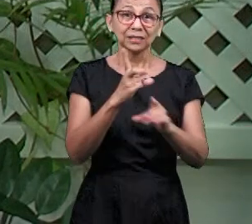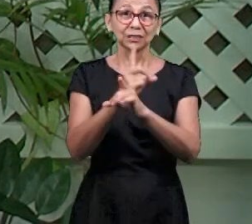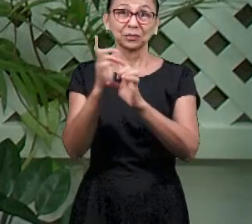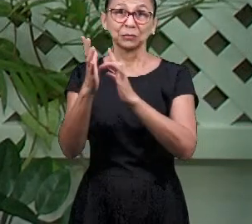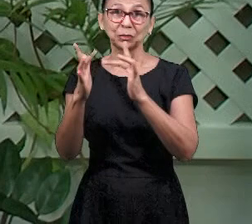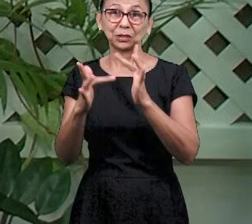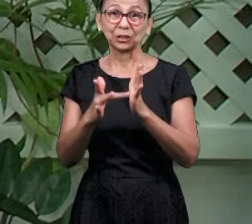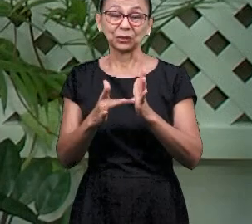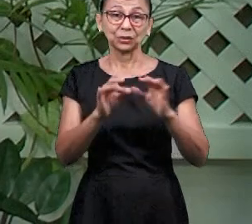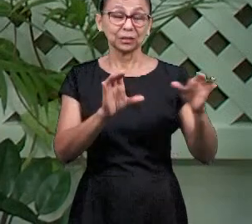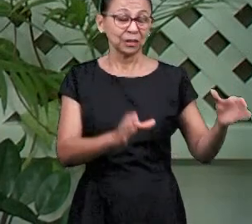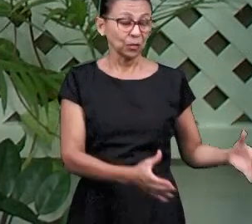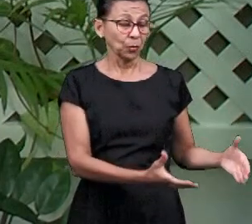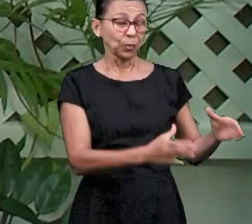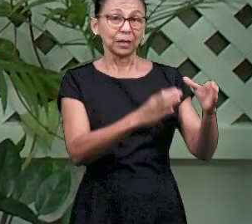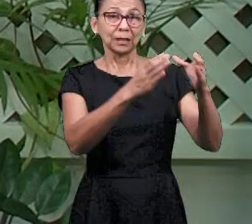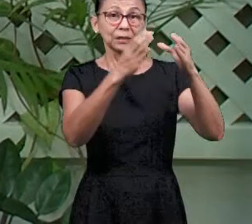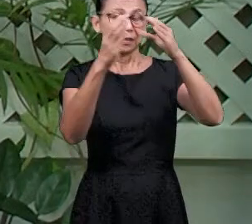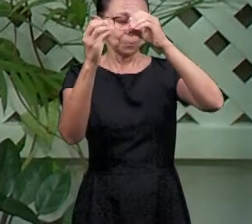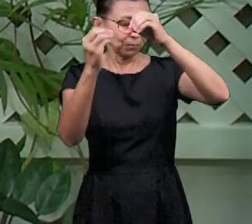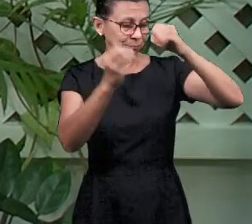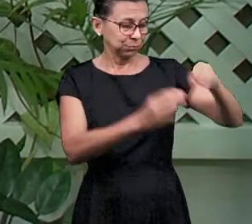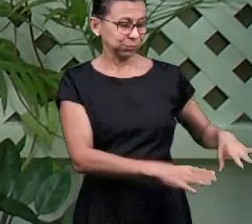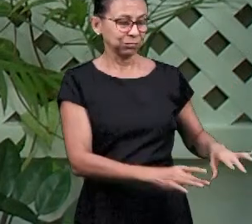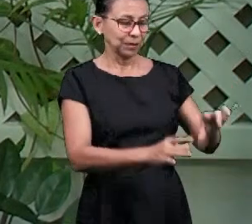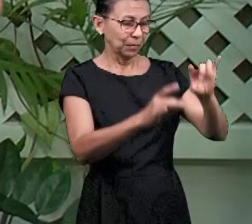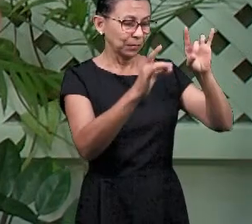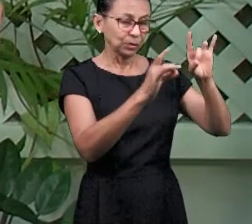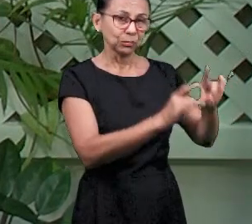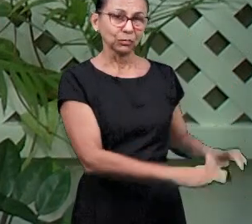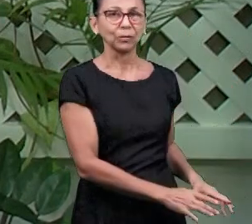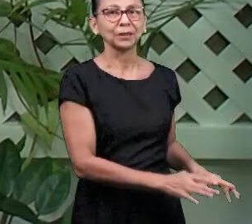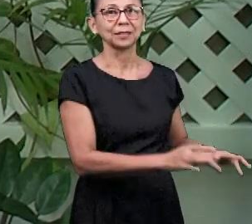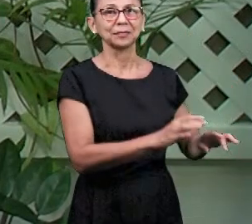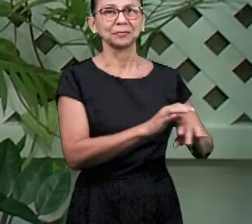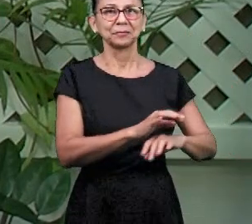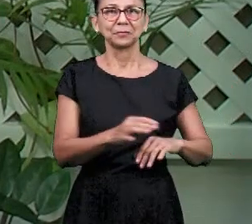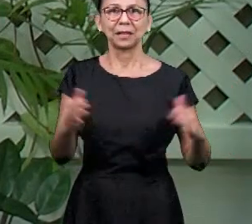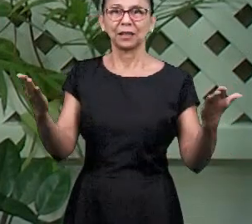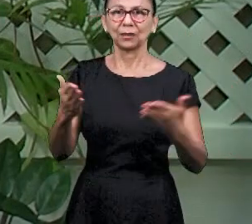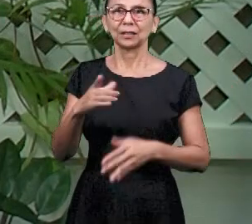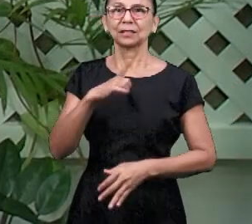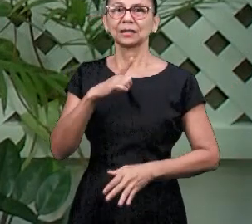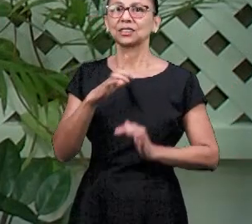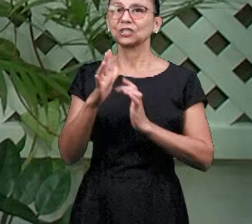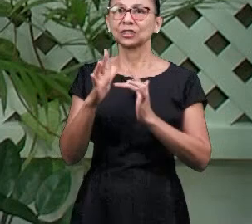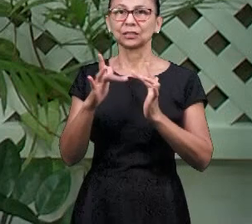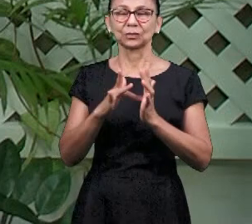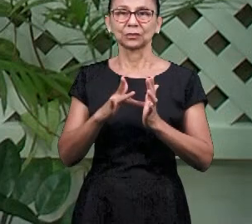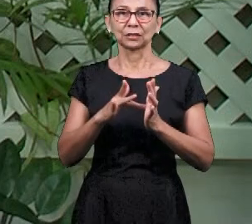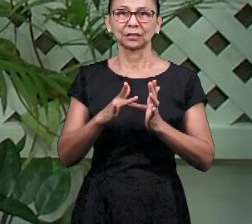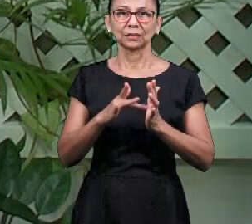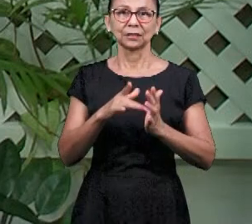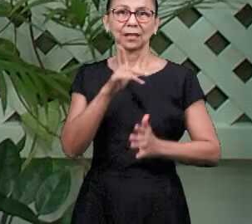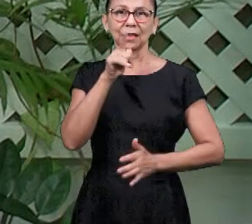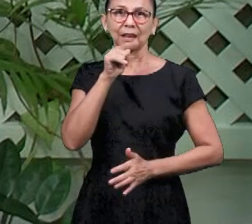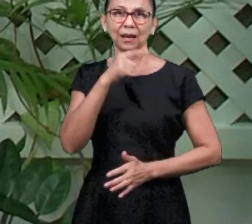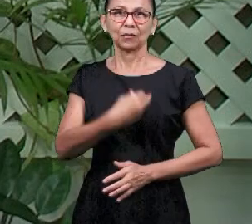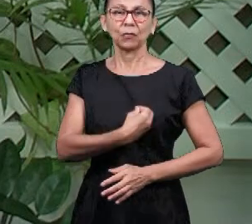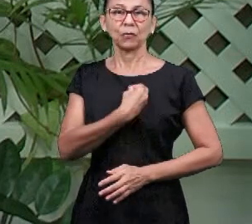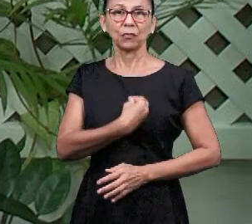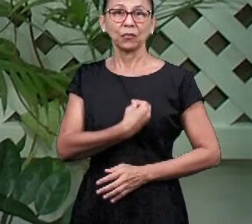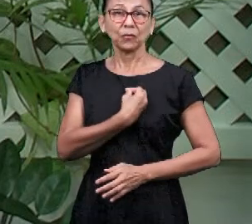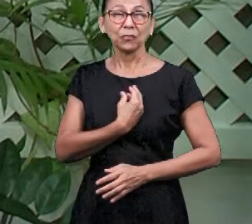convaincue clairement. Et maintenant, qu'est-ce qu'elle va laisser? Elle va laisser sa couche, son vase. Elle va